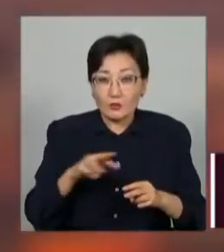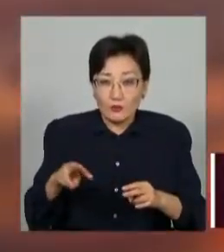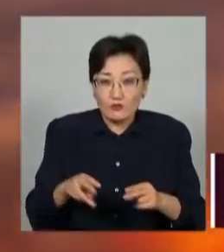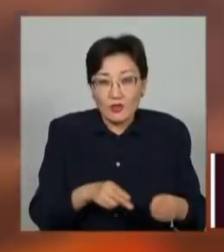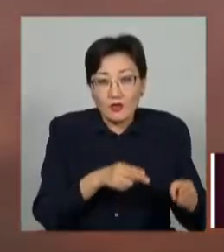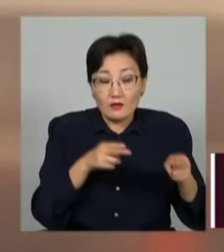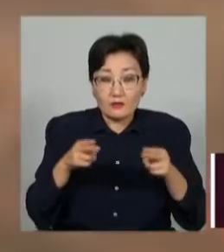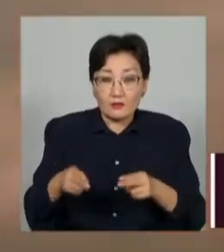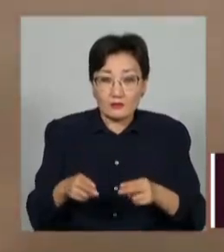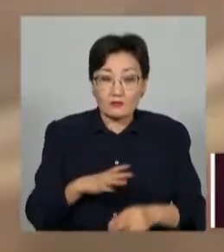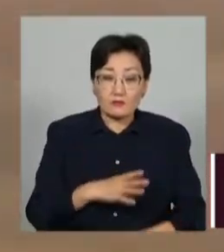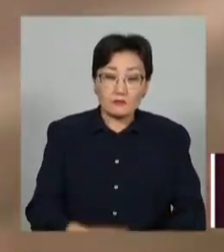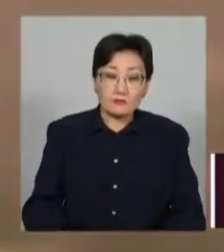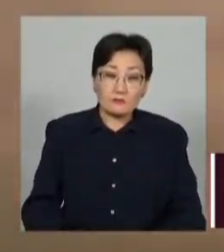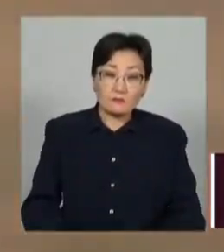жетіпті.